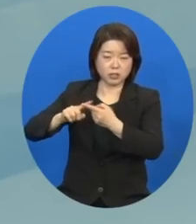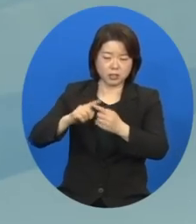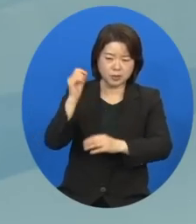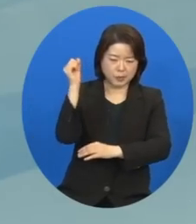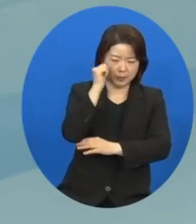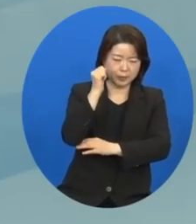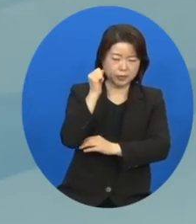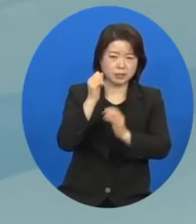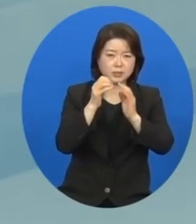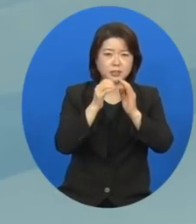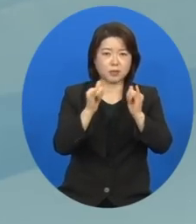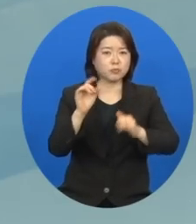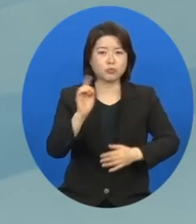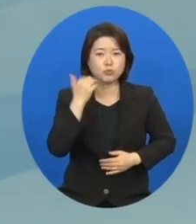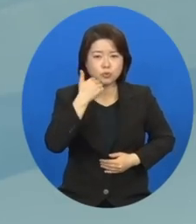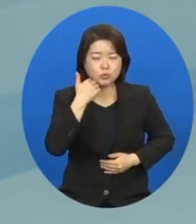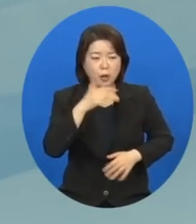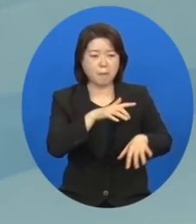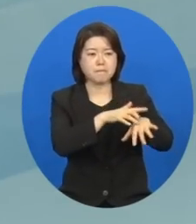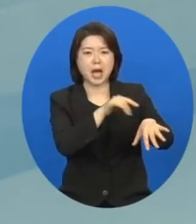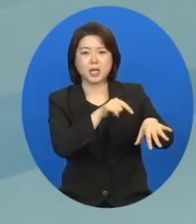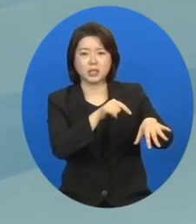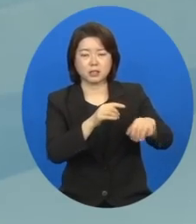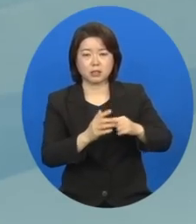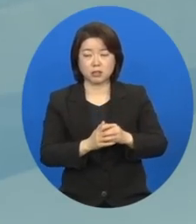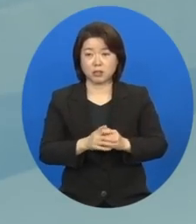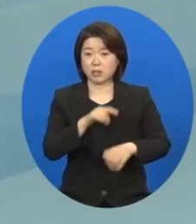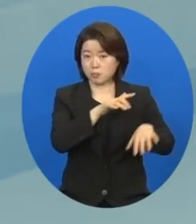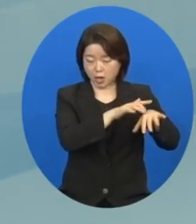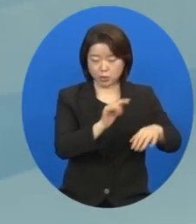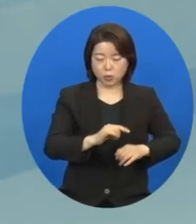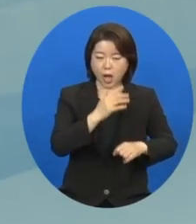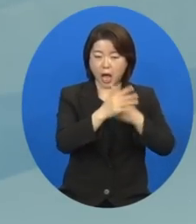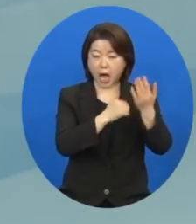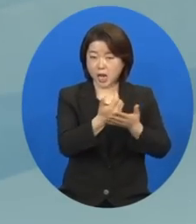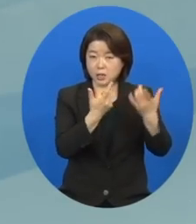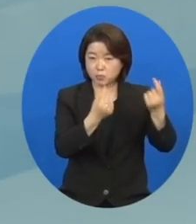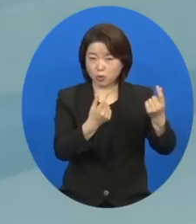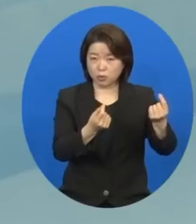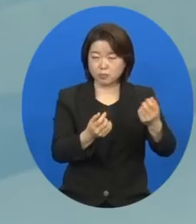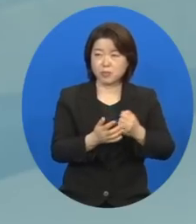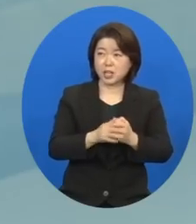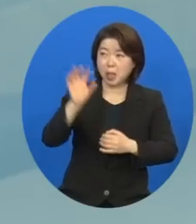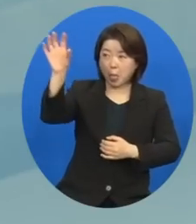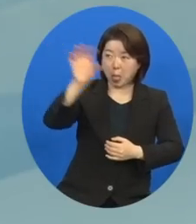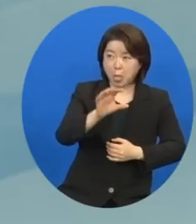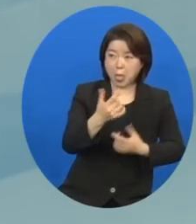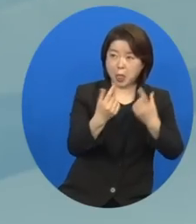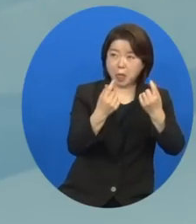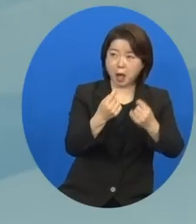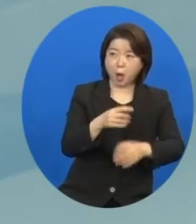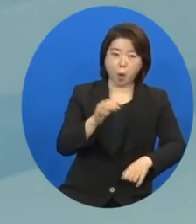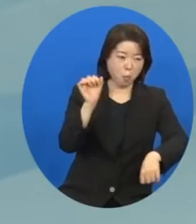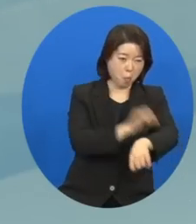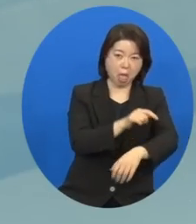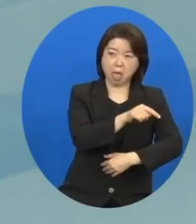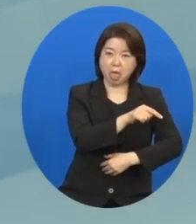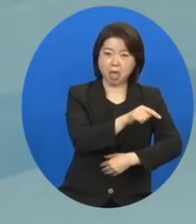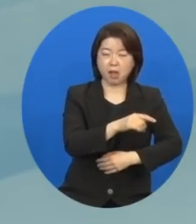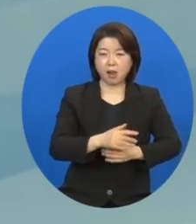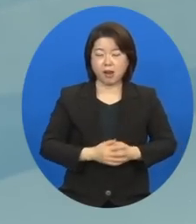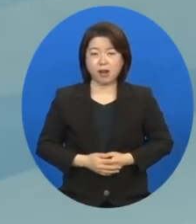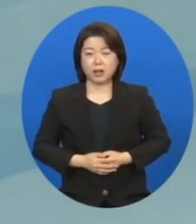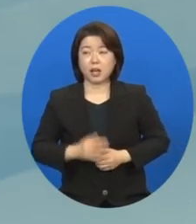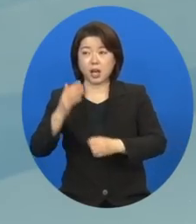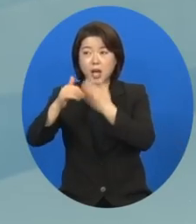누구냐면 바로 마귀입니다. 그래서 마귀도 하나님처럼, 마귀는요 카피하는데 아주 능숙한 자입니다. 자, 하나님의